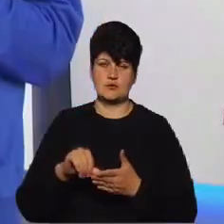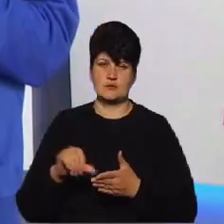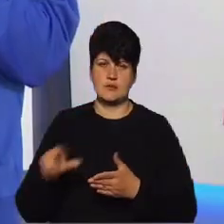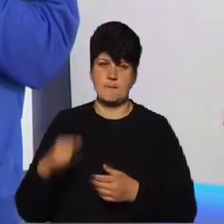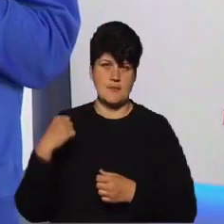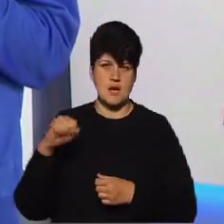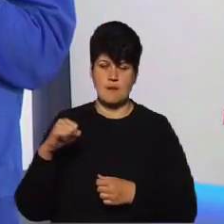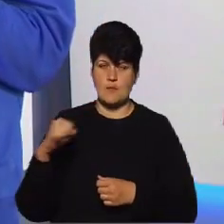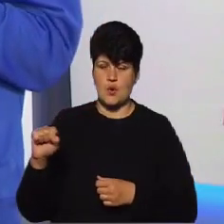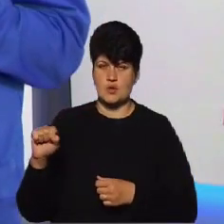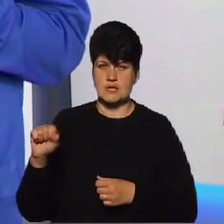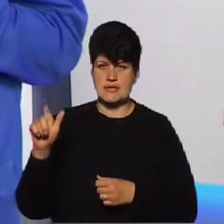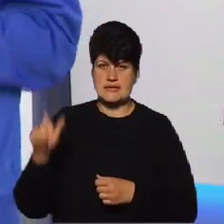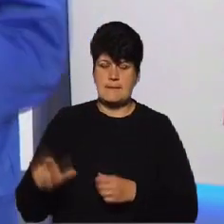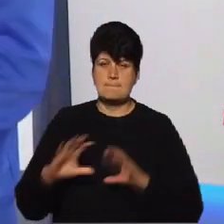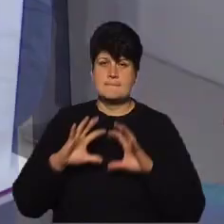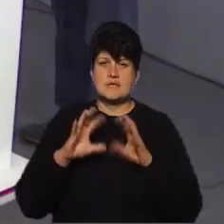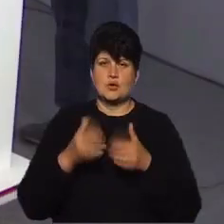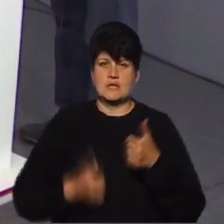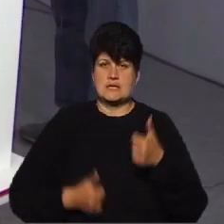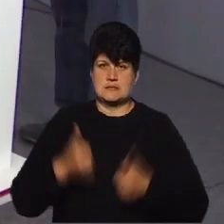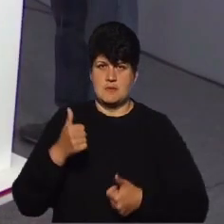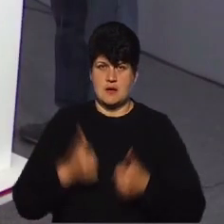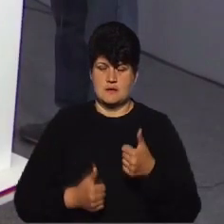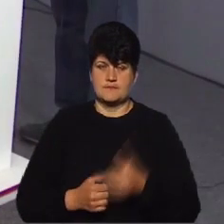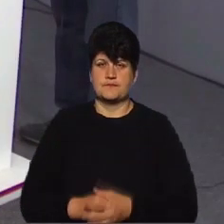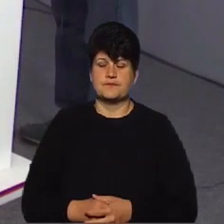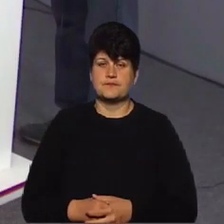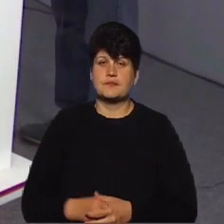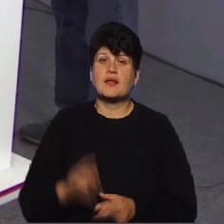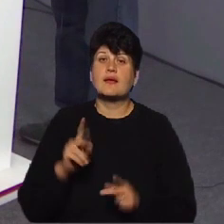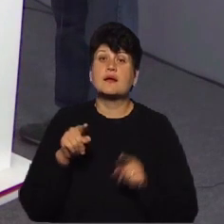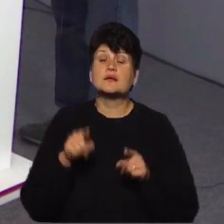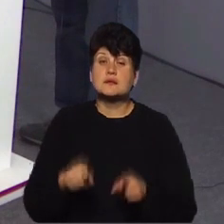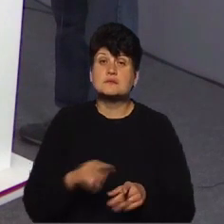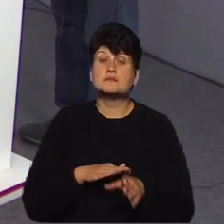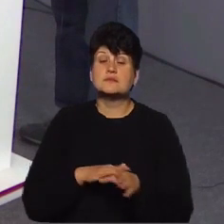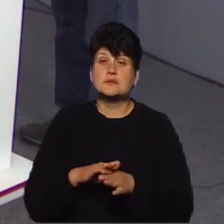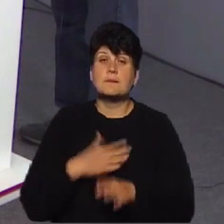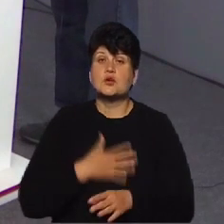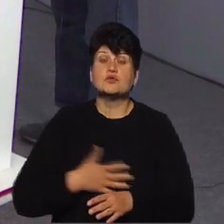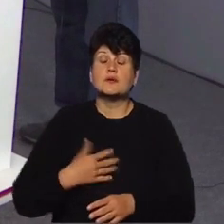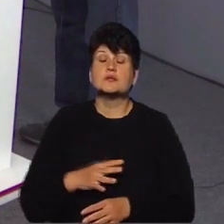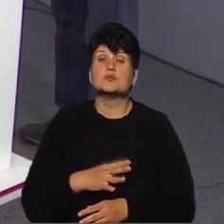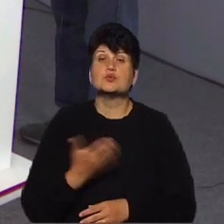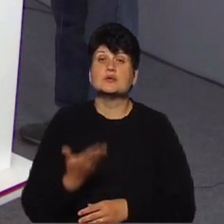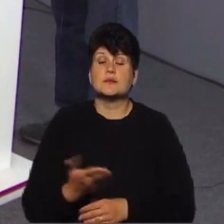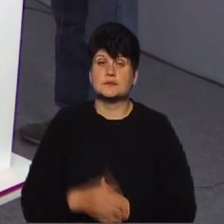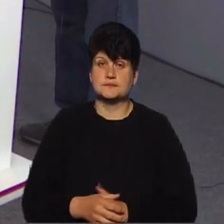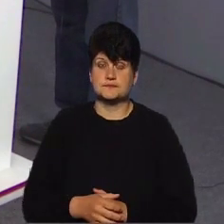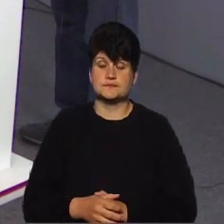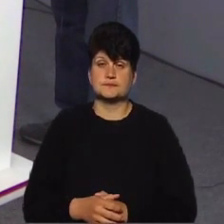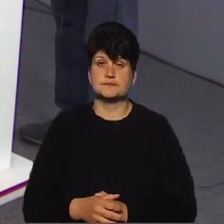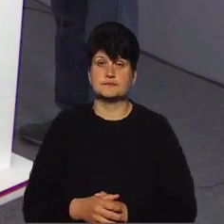переможці міжнародні змагання. А як ти справлялася з переживаннями, які в тебе були? Я дуже